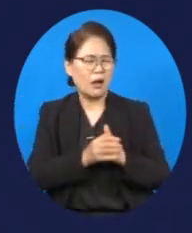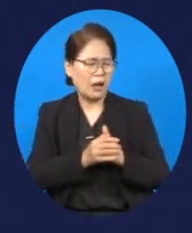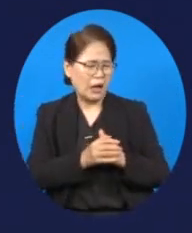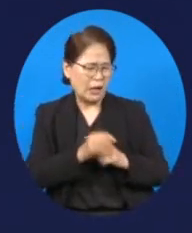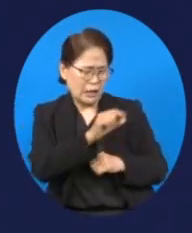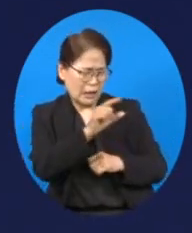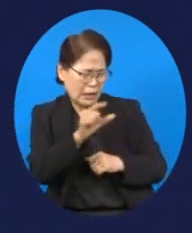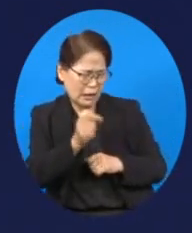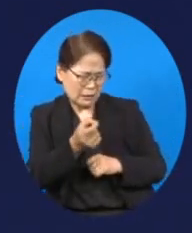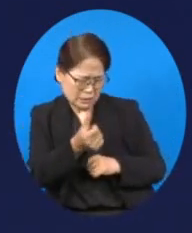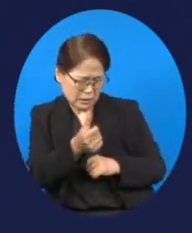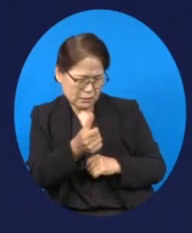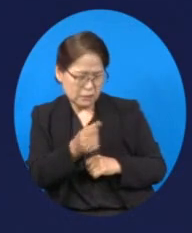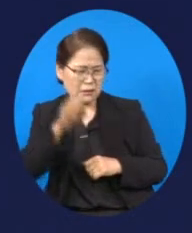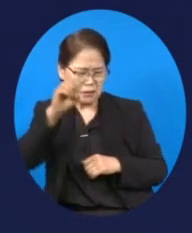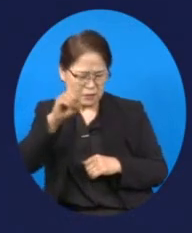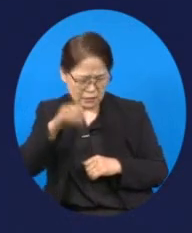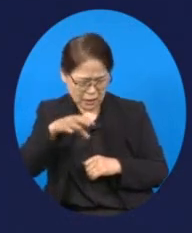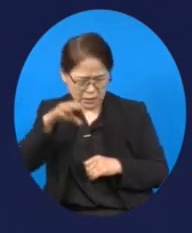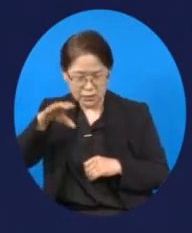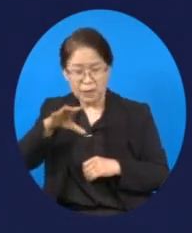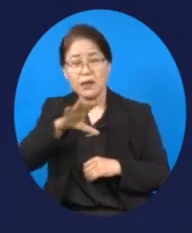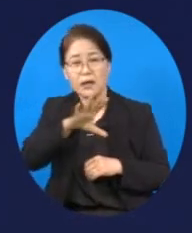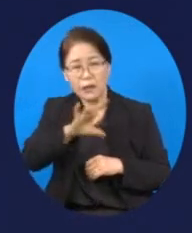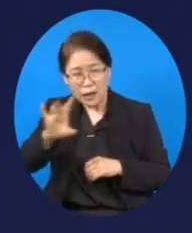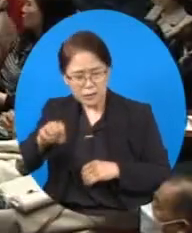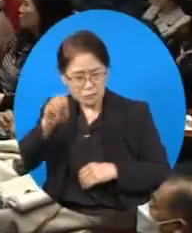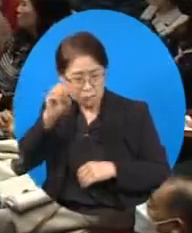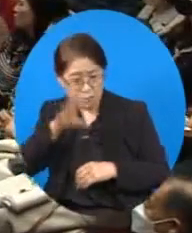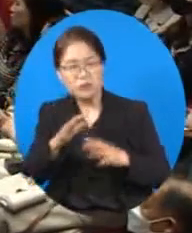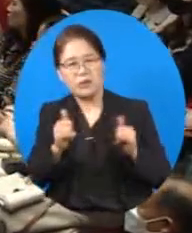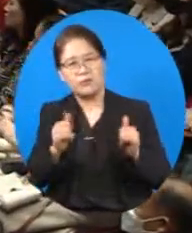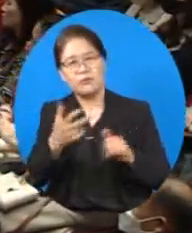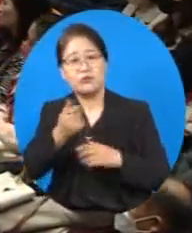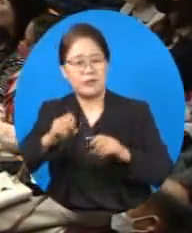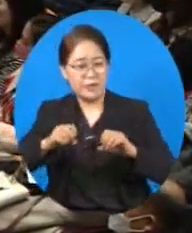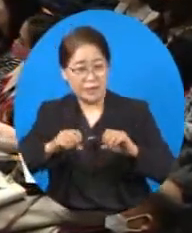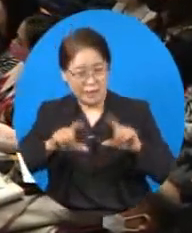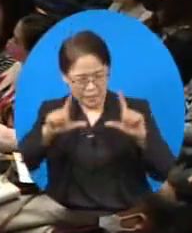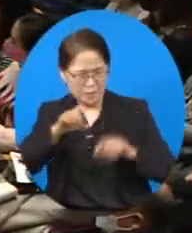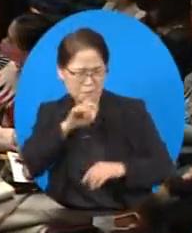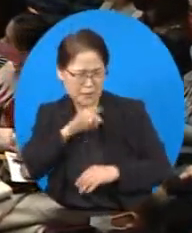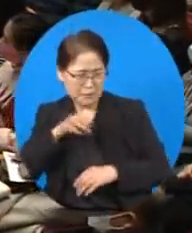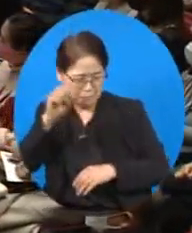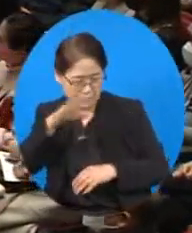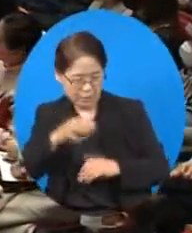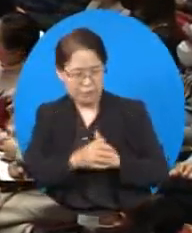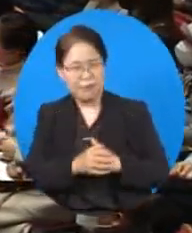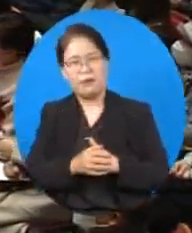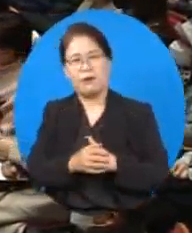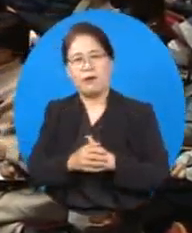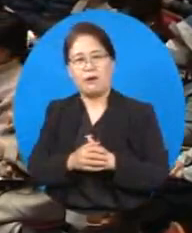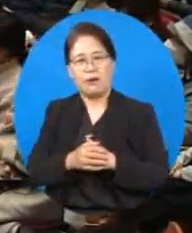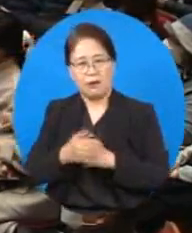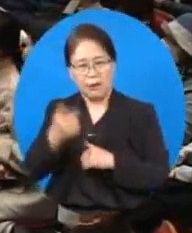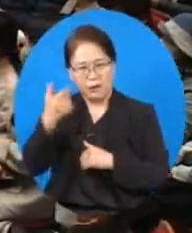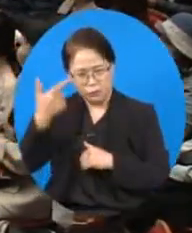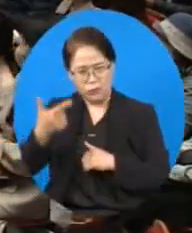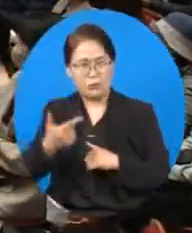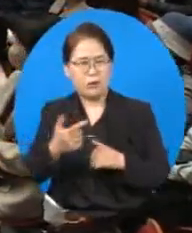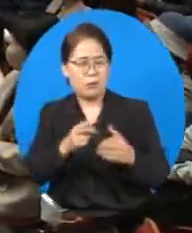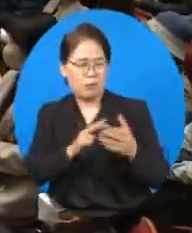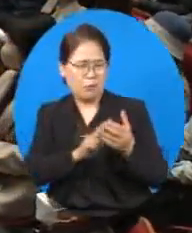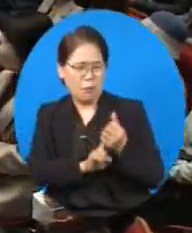초승달처럼 가끔 비추는 빛들이 있어요 주일날만 비추고 6일 동안은 저들이 비추지 않아요